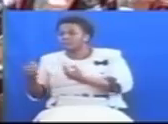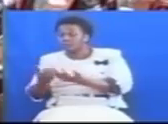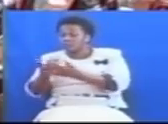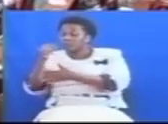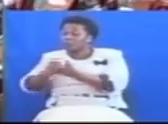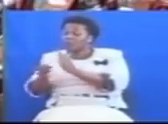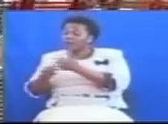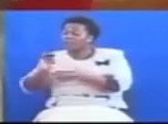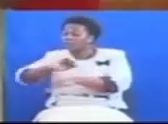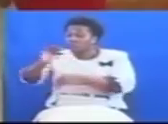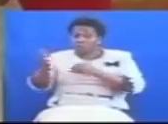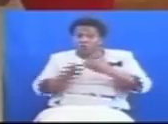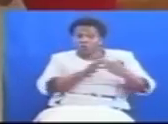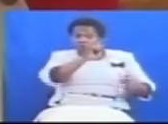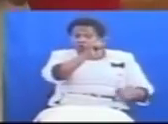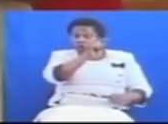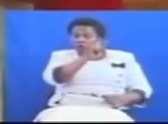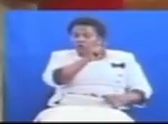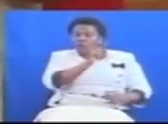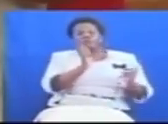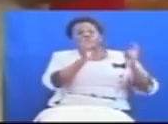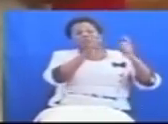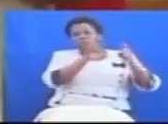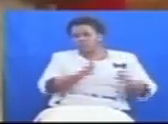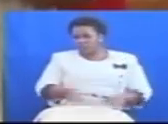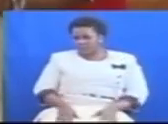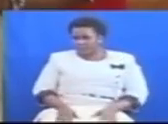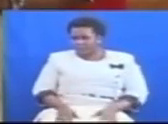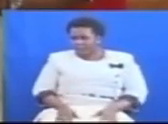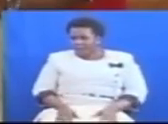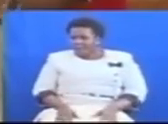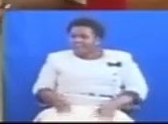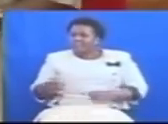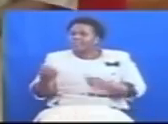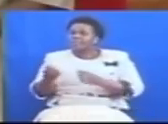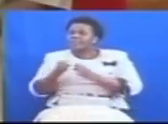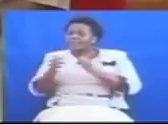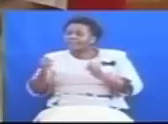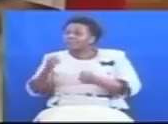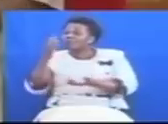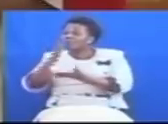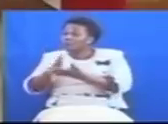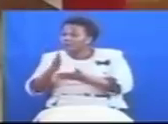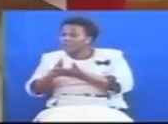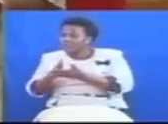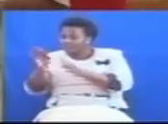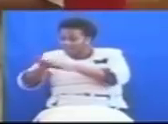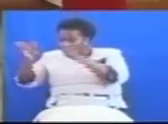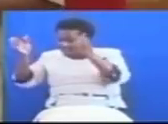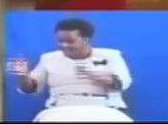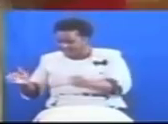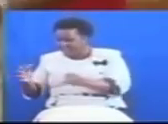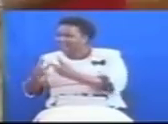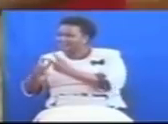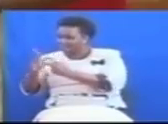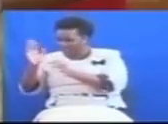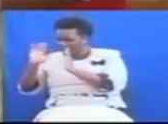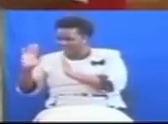Kwa hiyo inaonyesha kwamba kero za muungano zinatatuliwa kwenye meza, lakini kwenye vitendo hakuna. Kwa